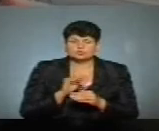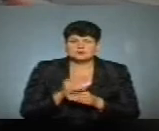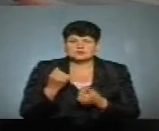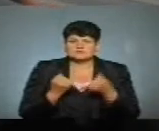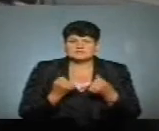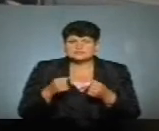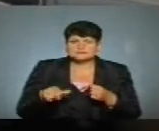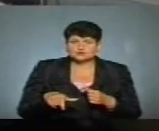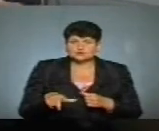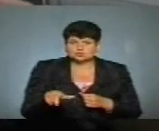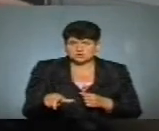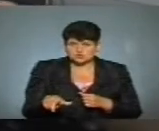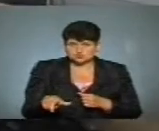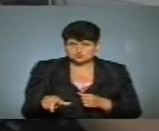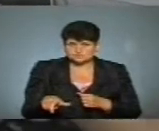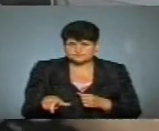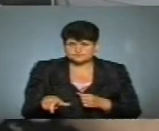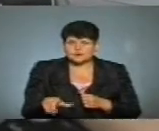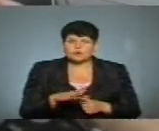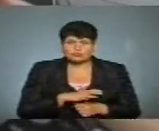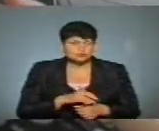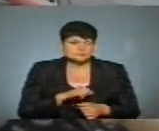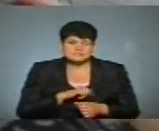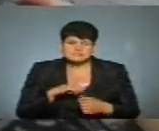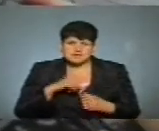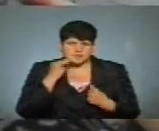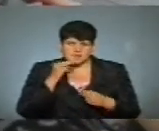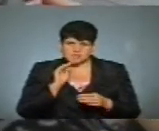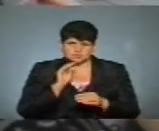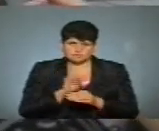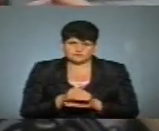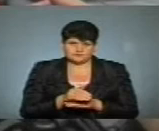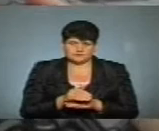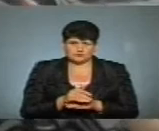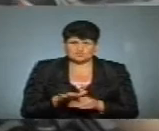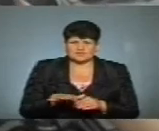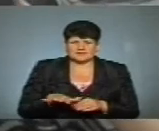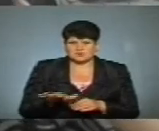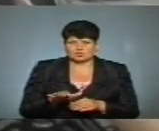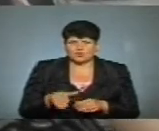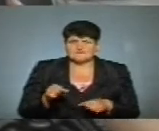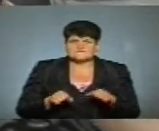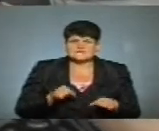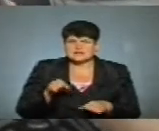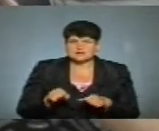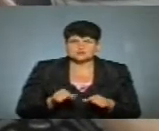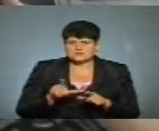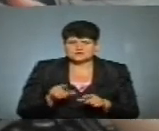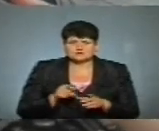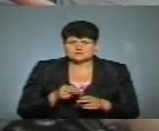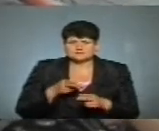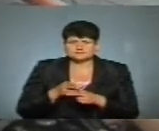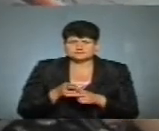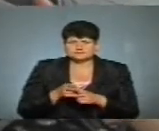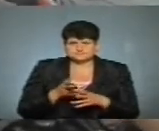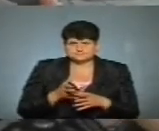для велосипедистів. Було б саме краще, щоб додали хоча б якусь територію для велосипедистів, щоб не їхати по дорозі